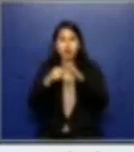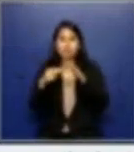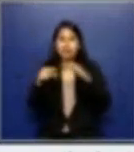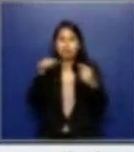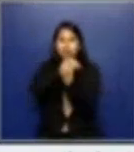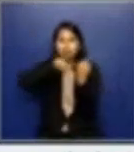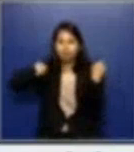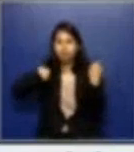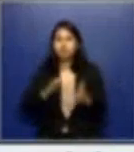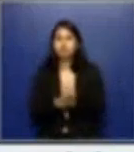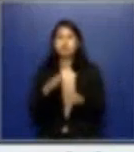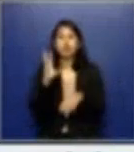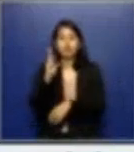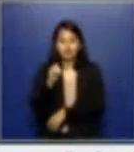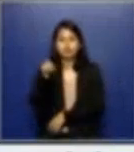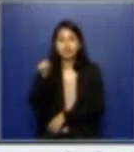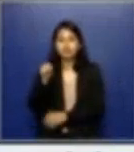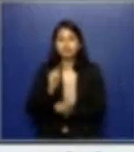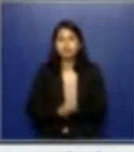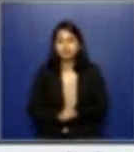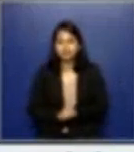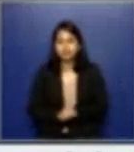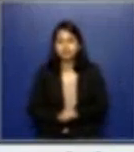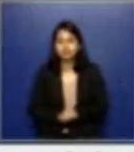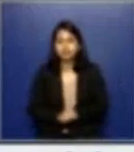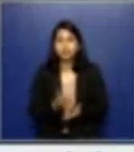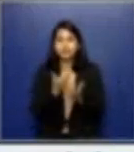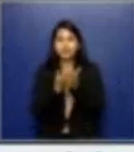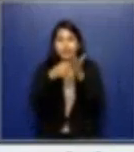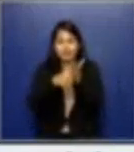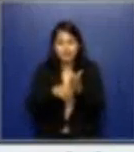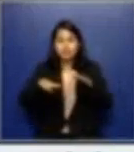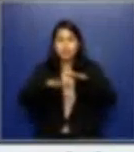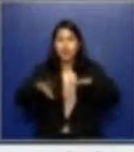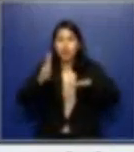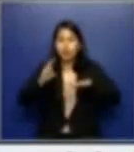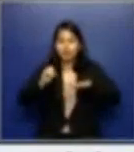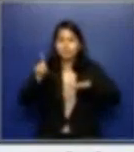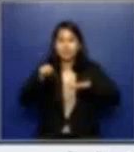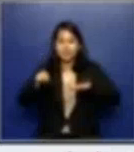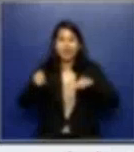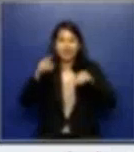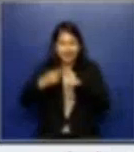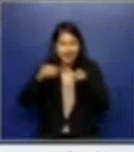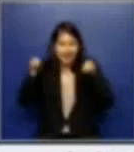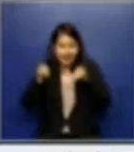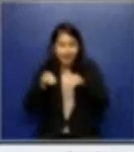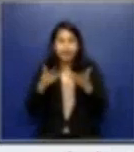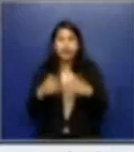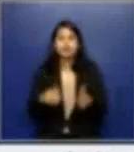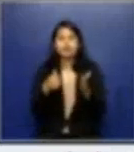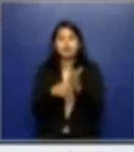สิมันก็60แน่นอนนี่หนี้สาธารณะ 60% ในอีกไม่กี่เดือนเนี้ยแล้วหนี้ครัวเ